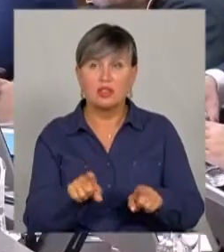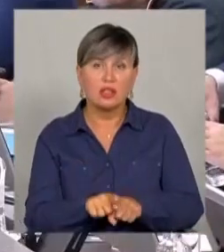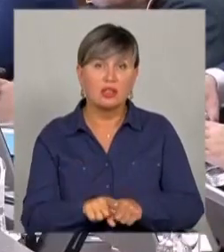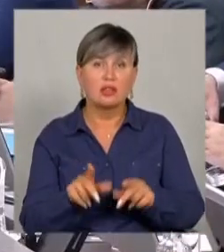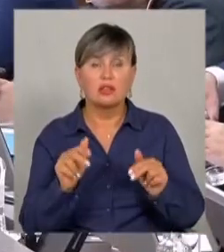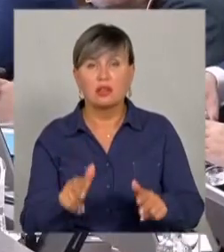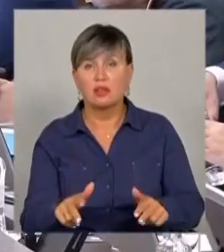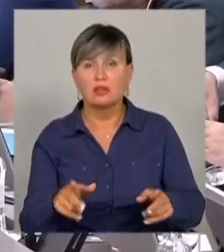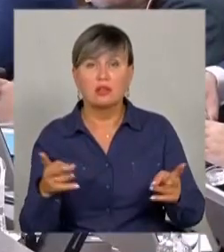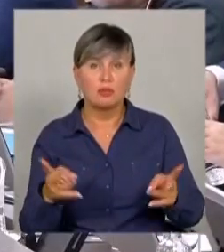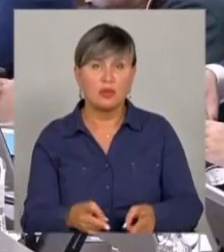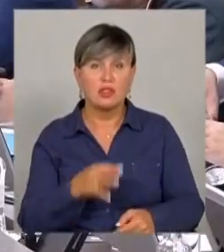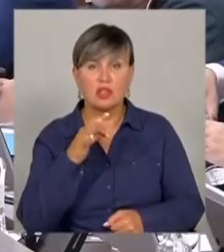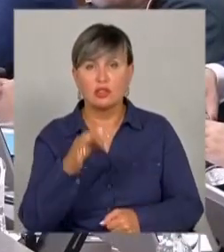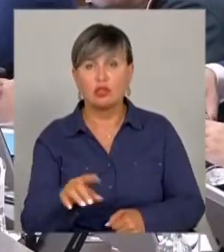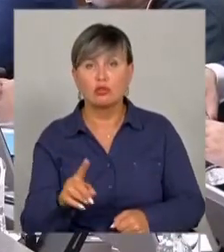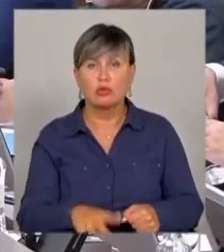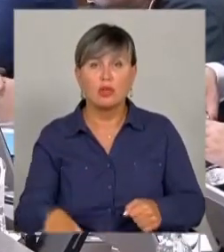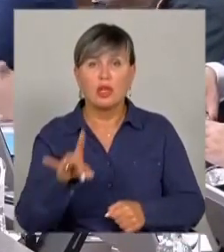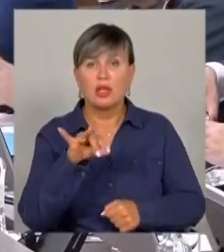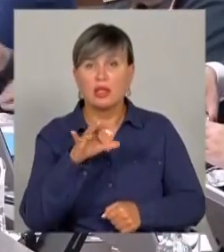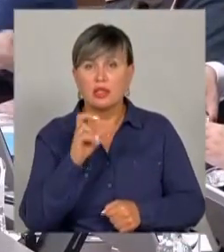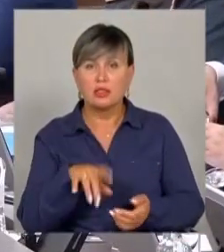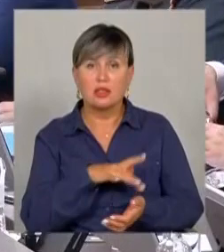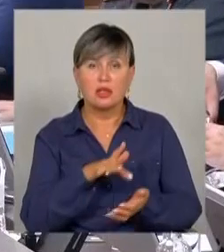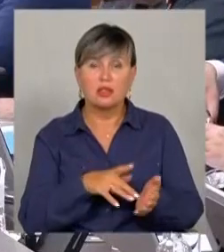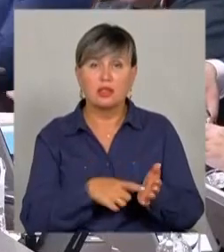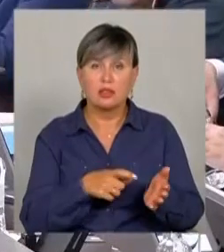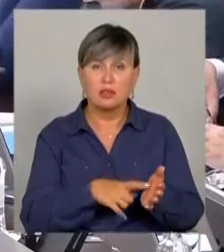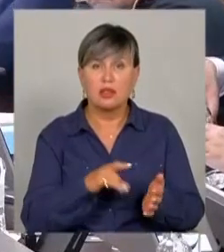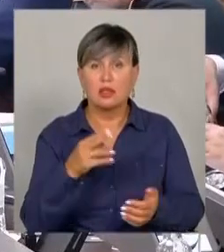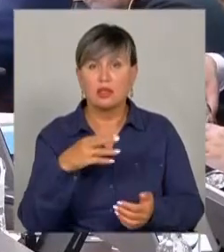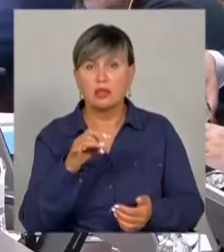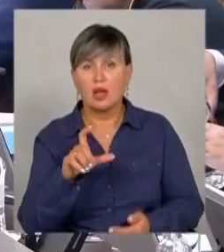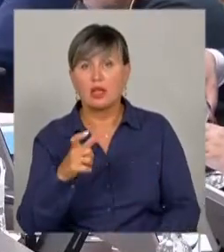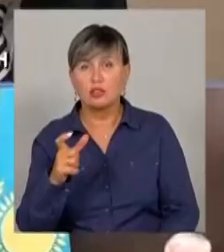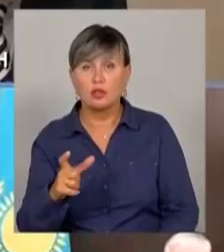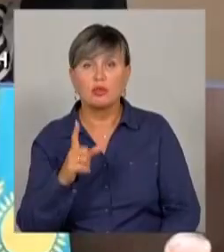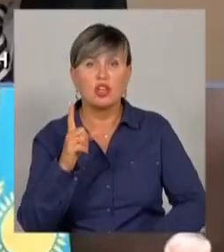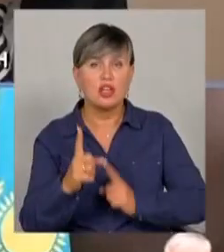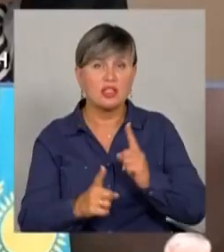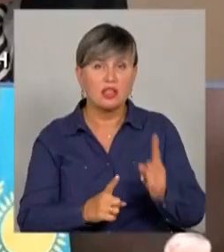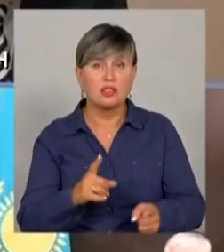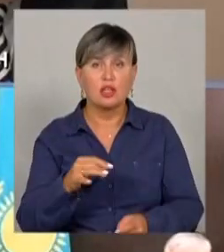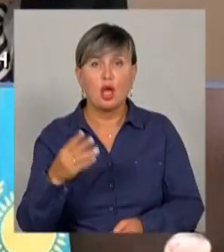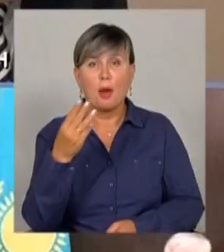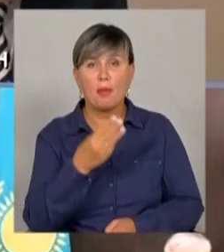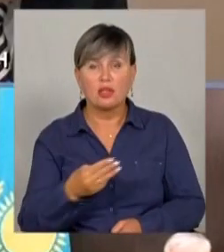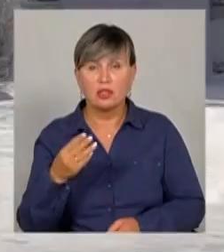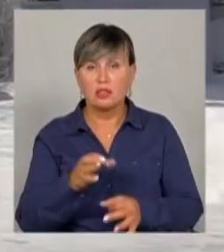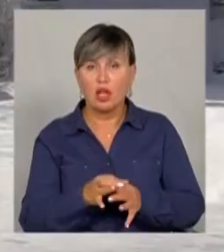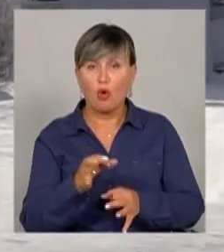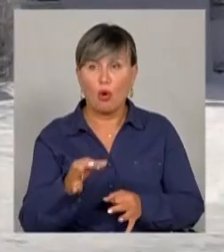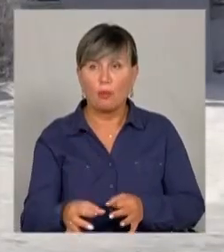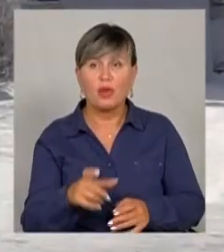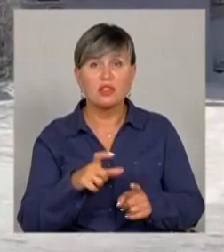объектов. Так, необходимо отметить, что в зоне риска города Темиртау, Риддер, Экибастуз, Жезказган и Мангыстауская область.